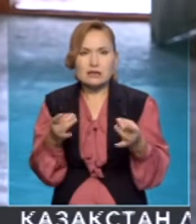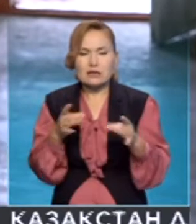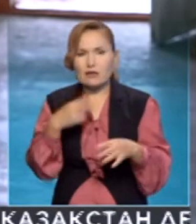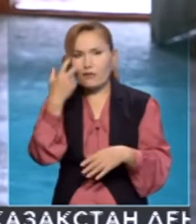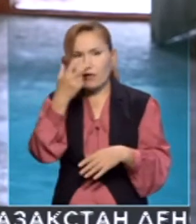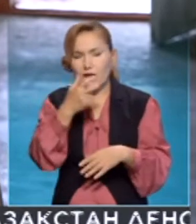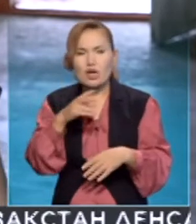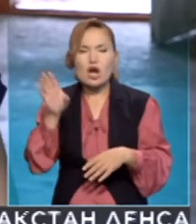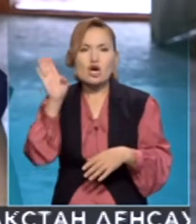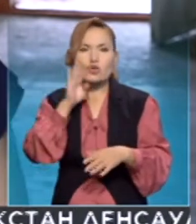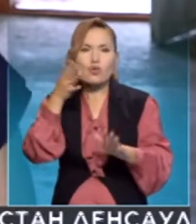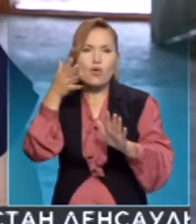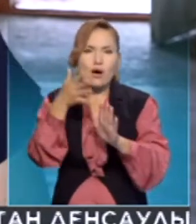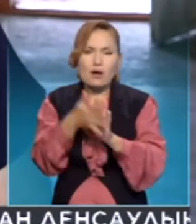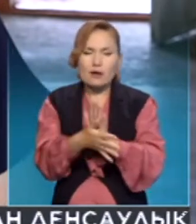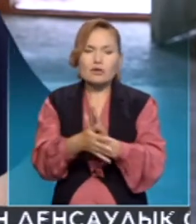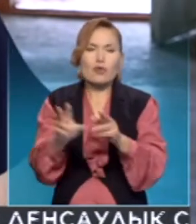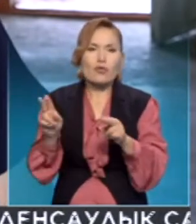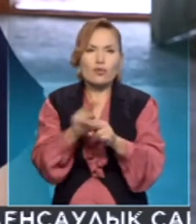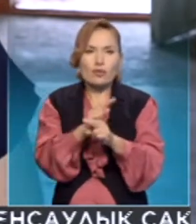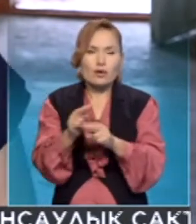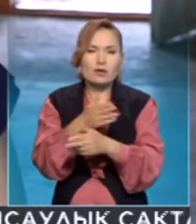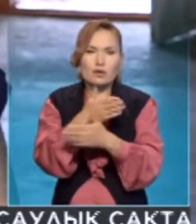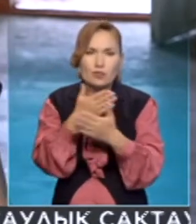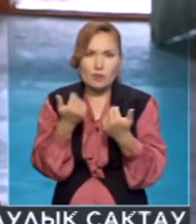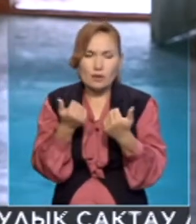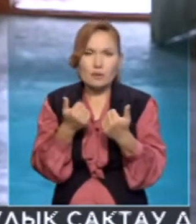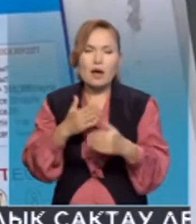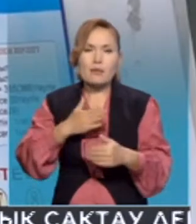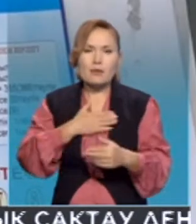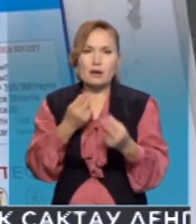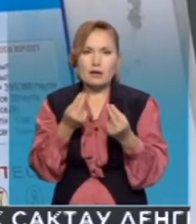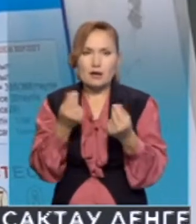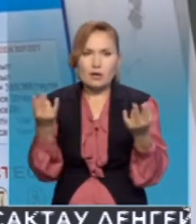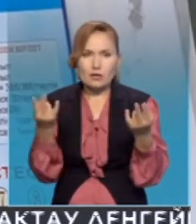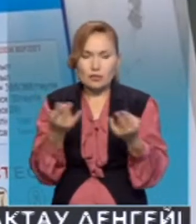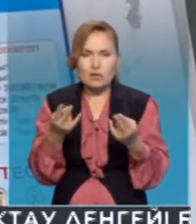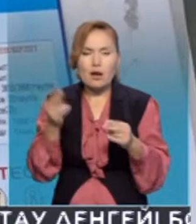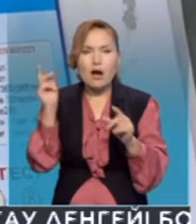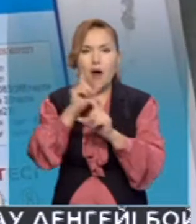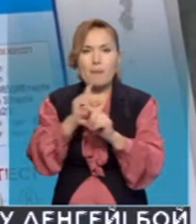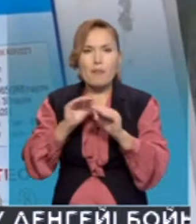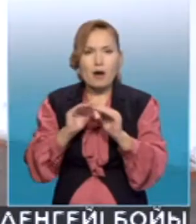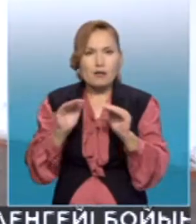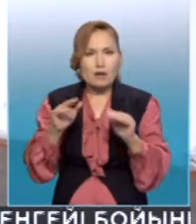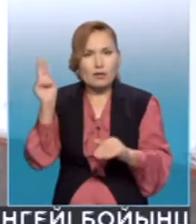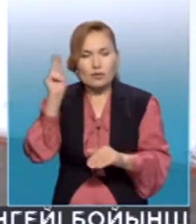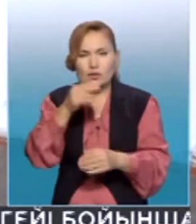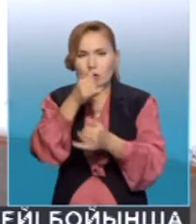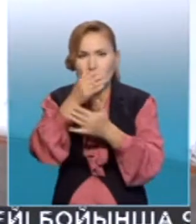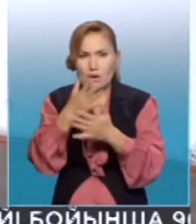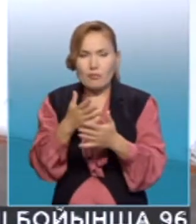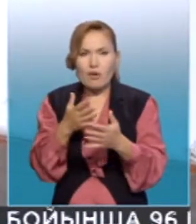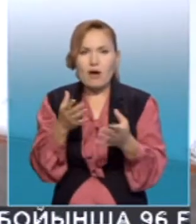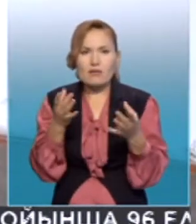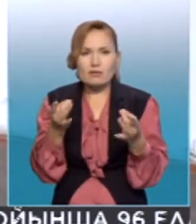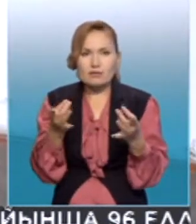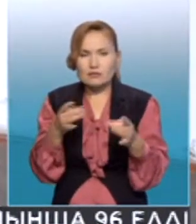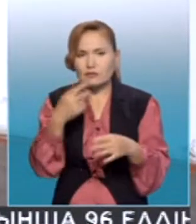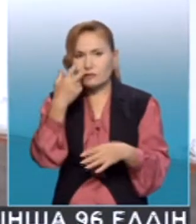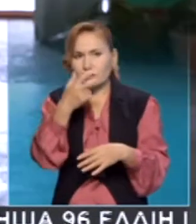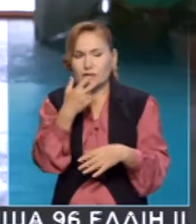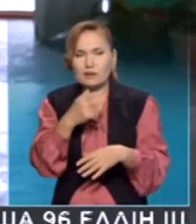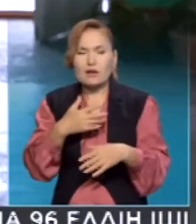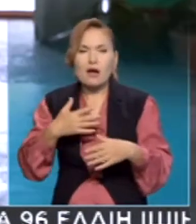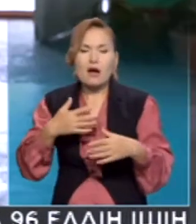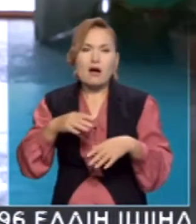жатыр, су ағып жатыр. Толық мысалы бізге ремонт керек. Мысалы балаларымыз мында оқи алмайды. Көк мысалы көк сасып тұр.